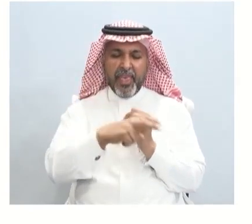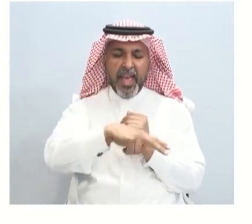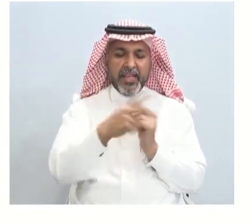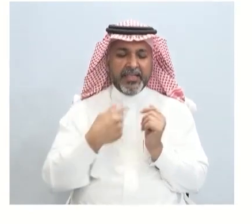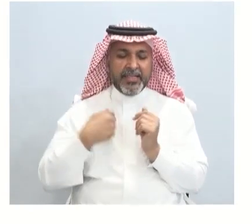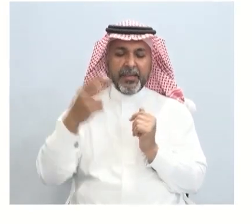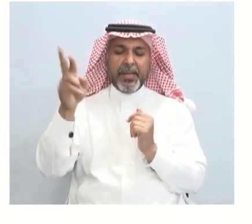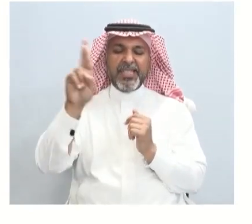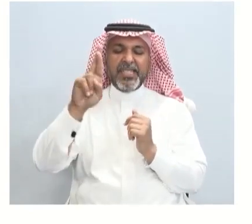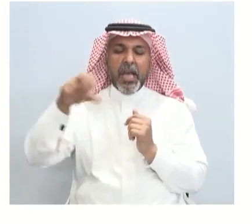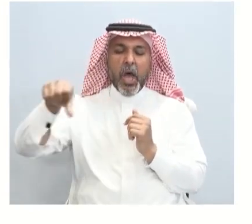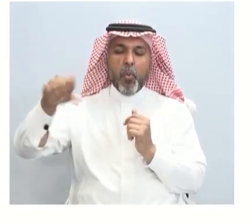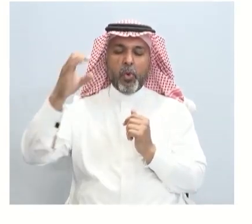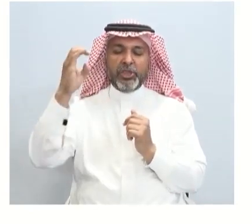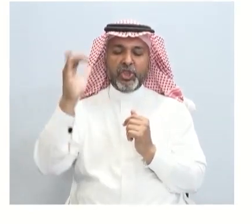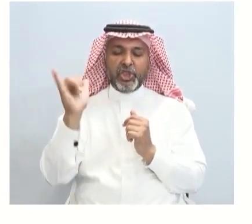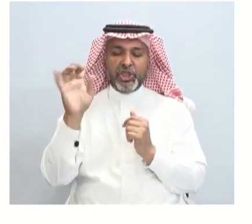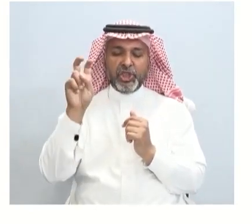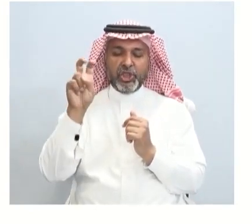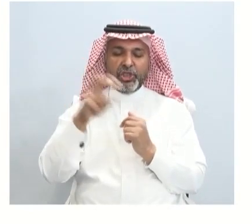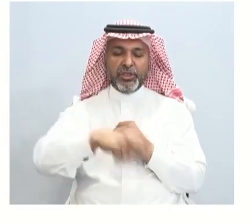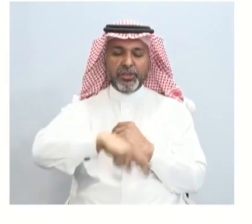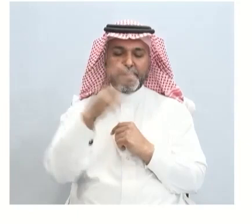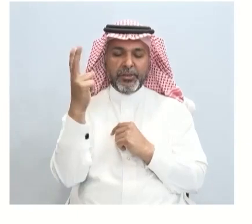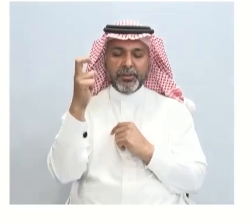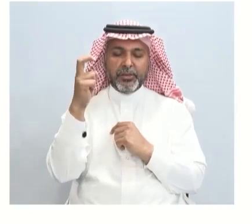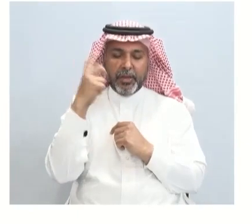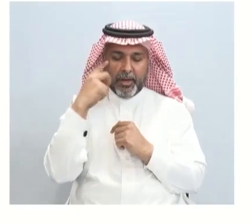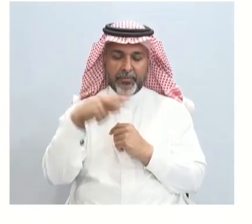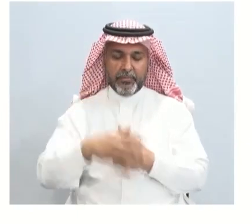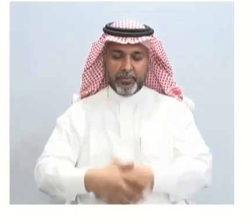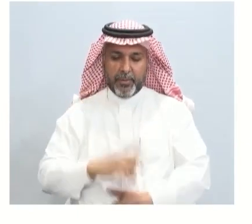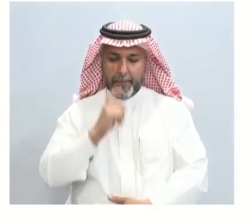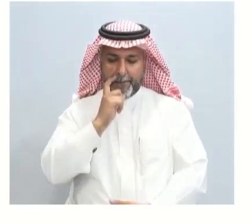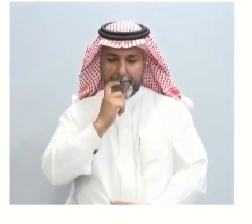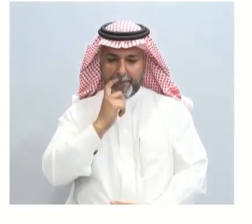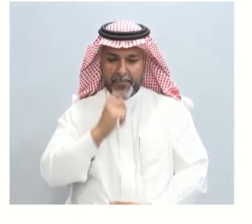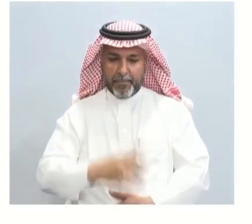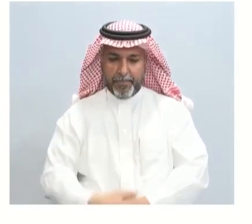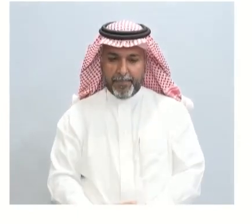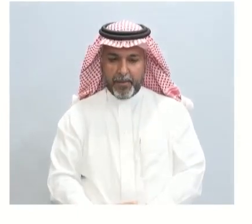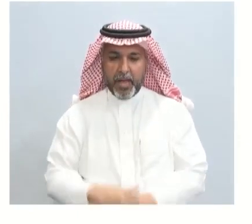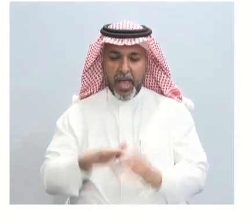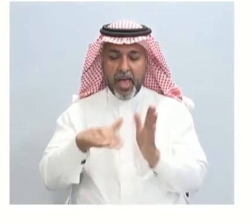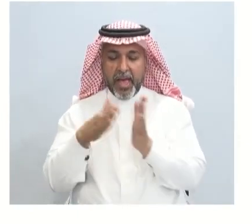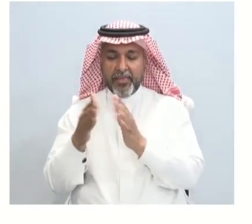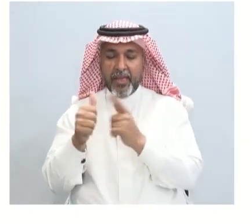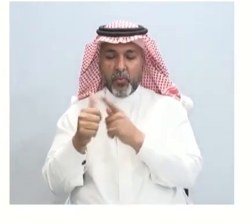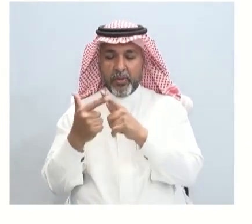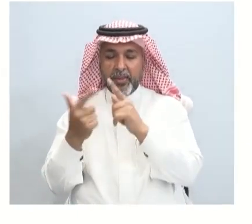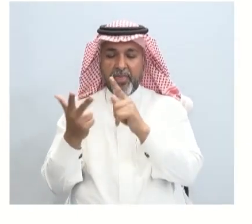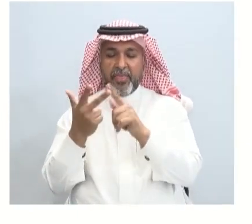الثالث الثانوي باذنه تعالى داله الظل هي داله التان ذكرنا ان